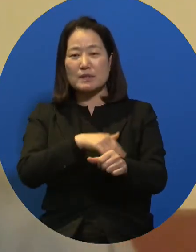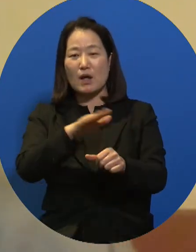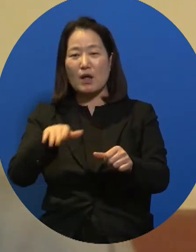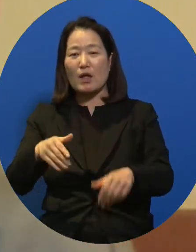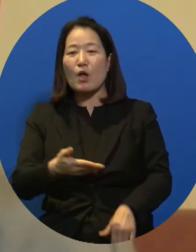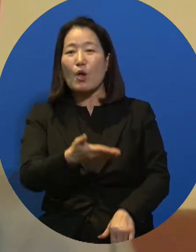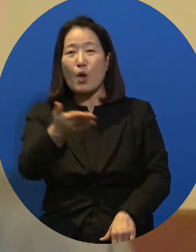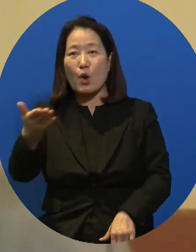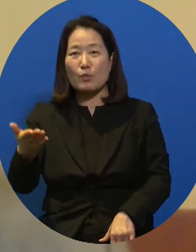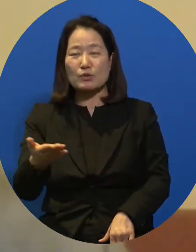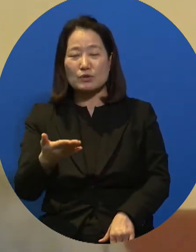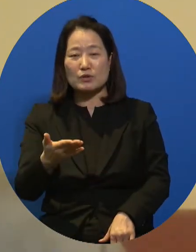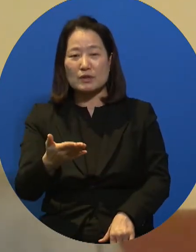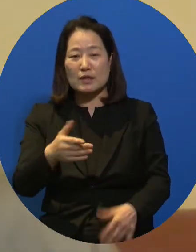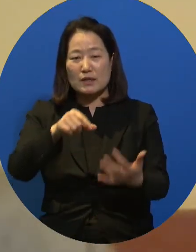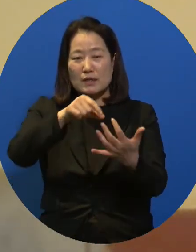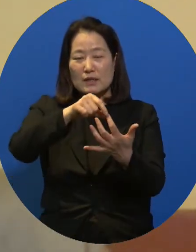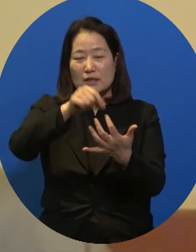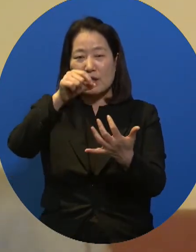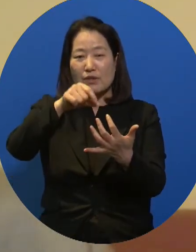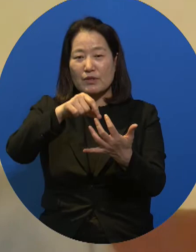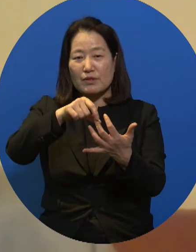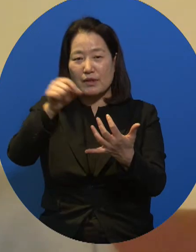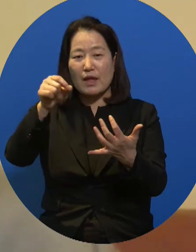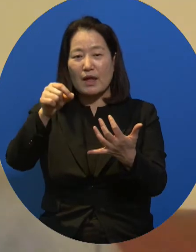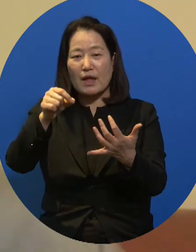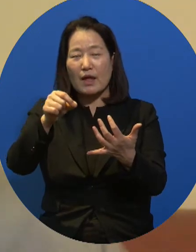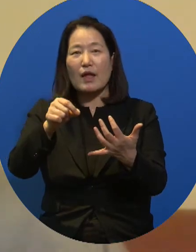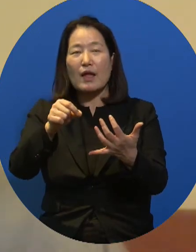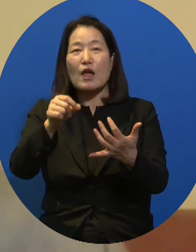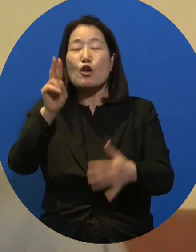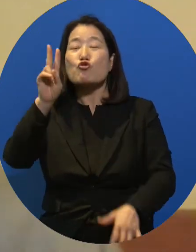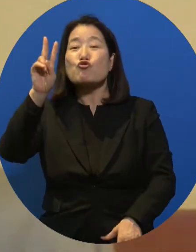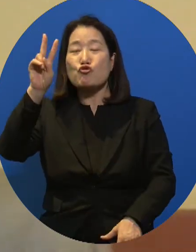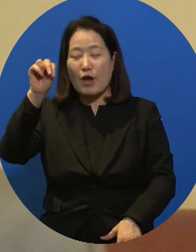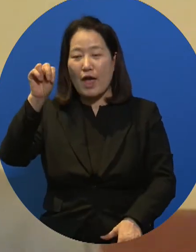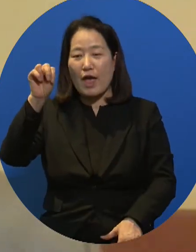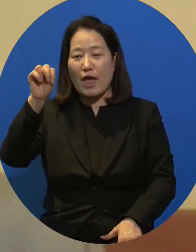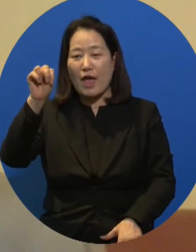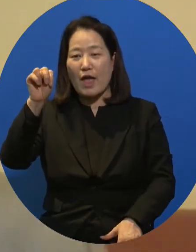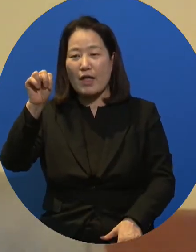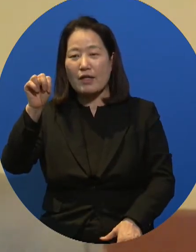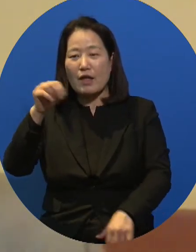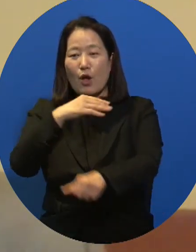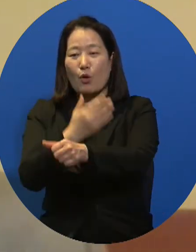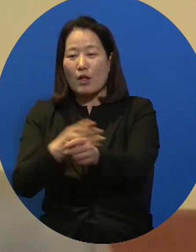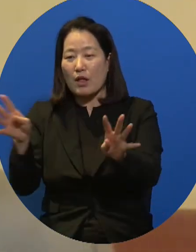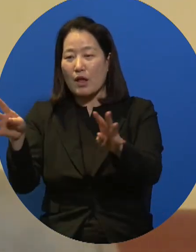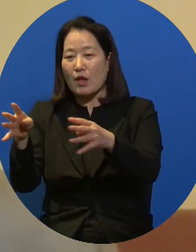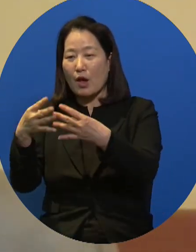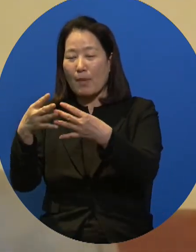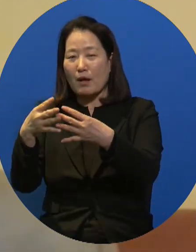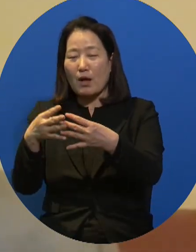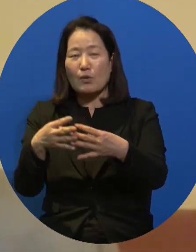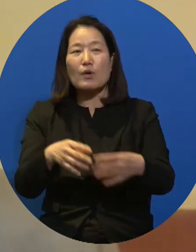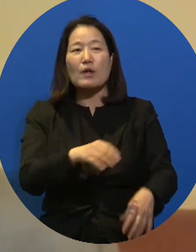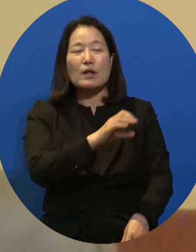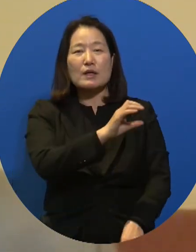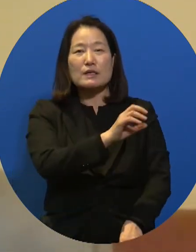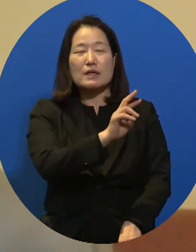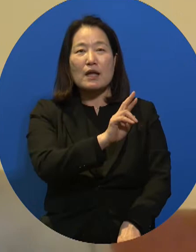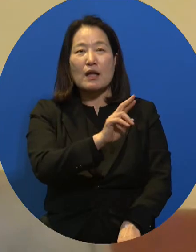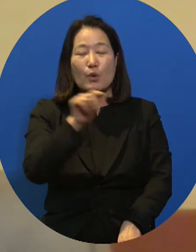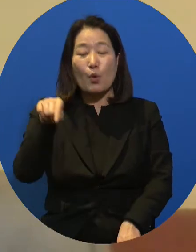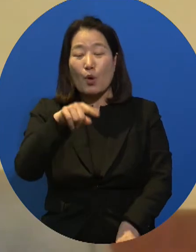여러분들이 아시다시피 선택의정서는 CRPD의 중대한 위반이 있을 경우에